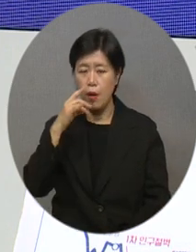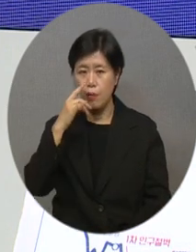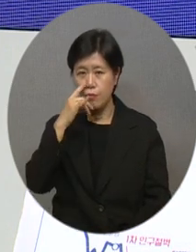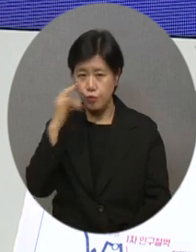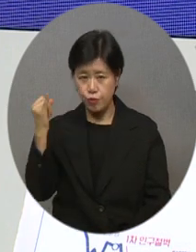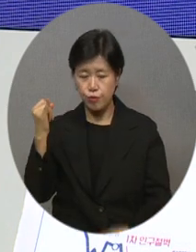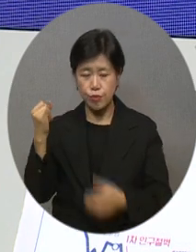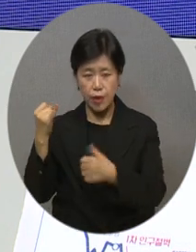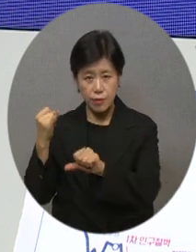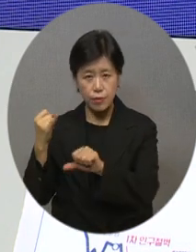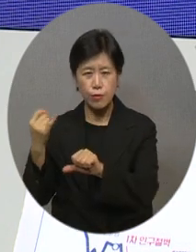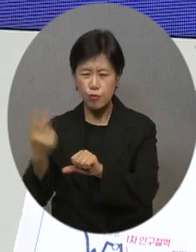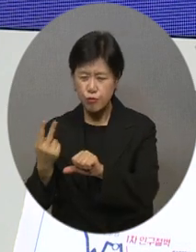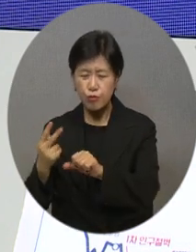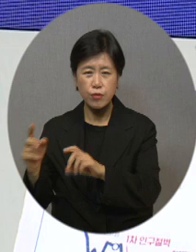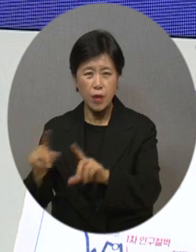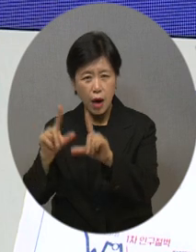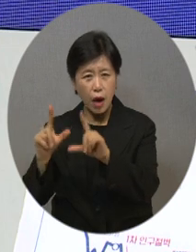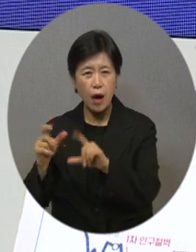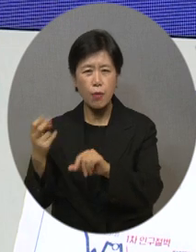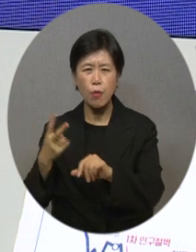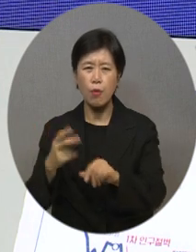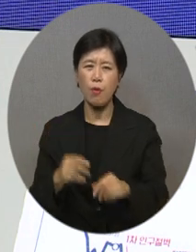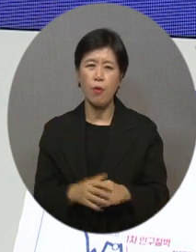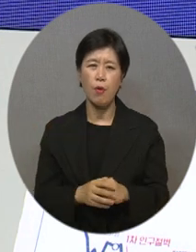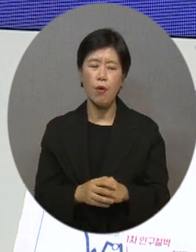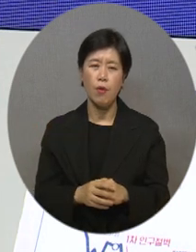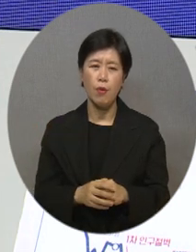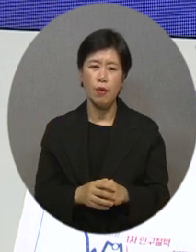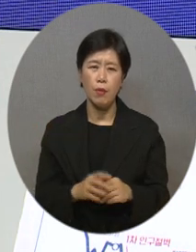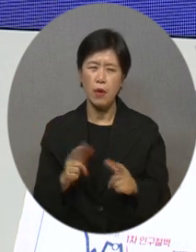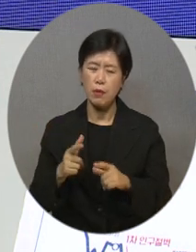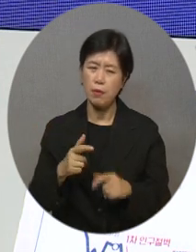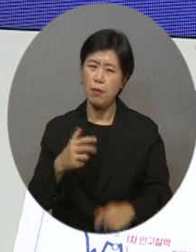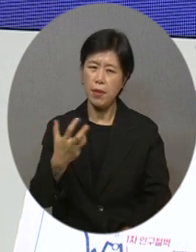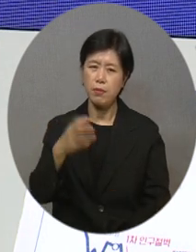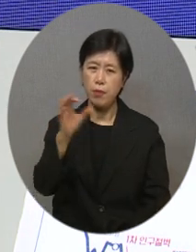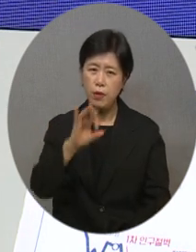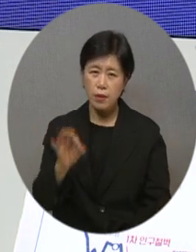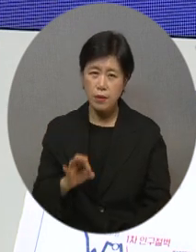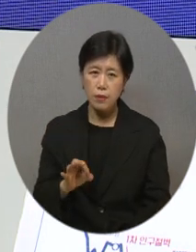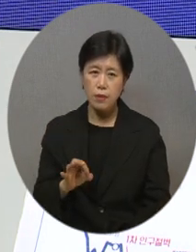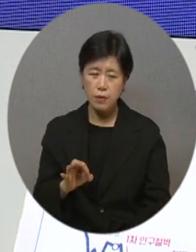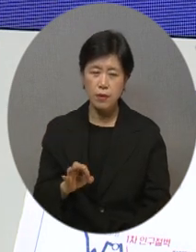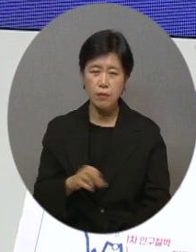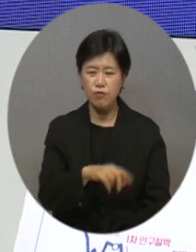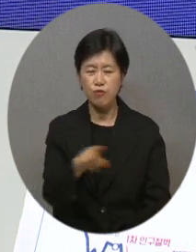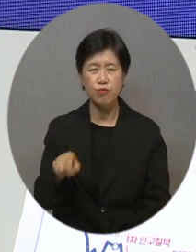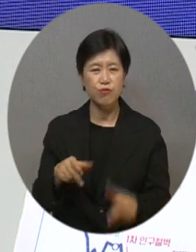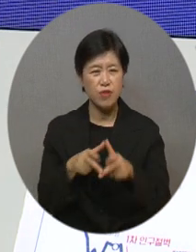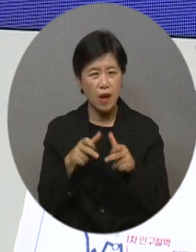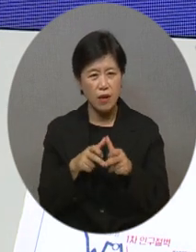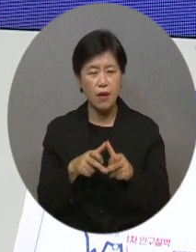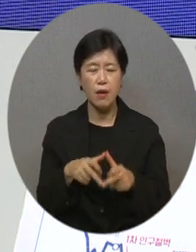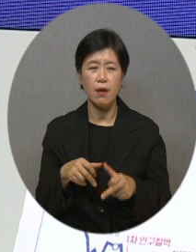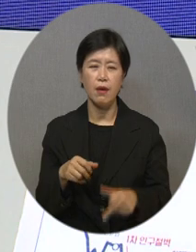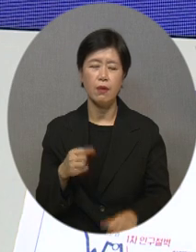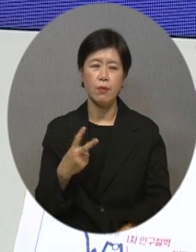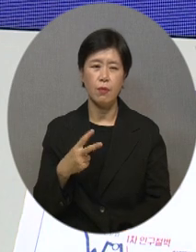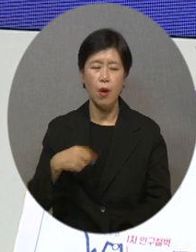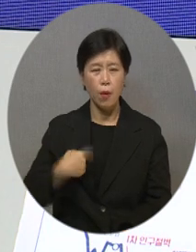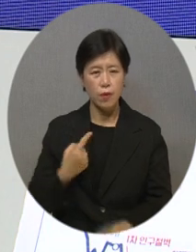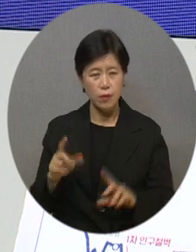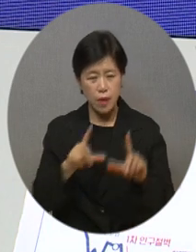거의 노인, 장애인, 모자가정 합하게 되면 거의 80%가 이런 분들이 늘어나게 돼 있습니다. 그렇기 때문에 이렇게